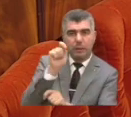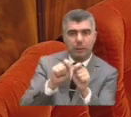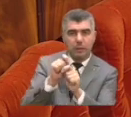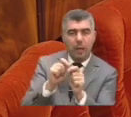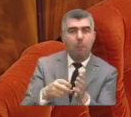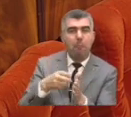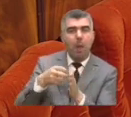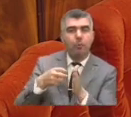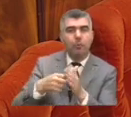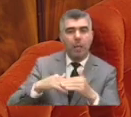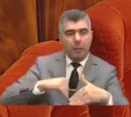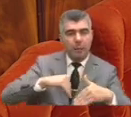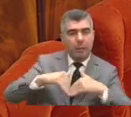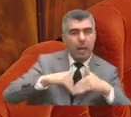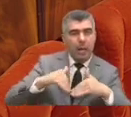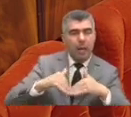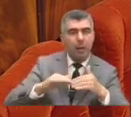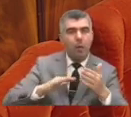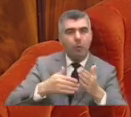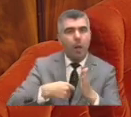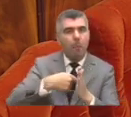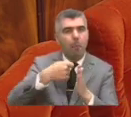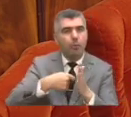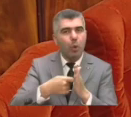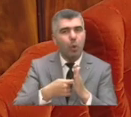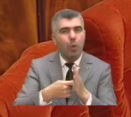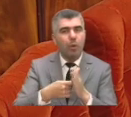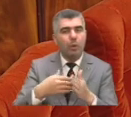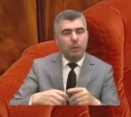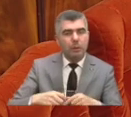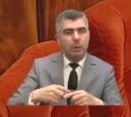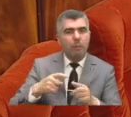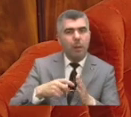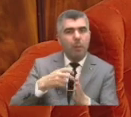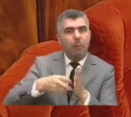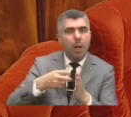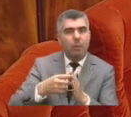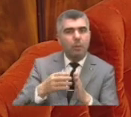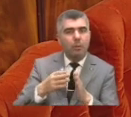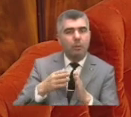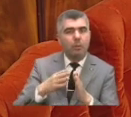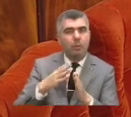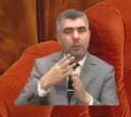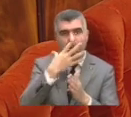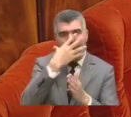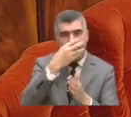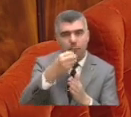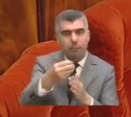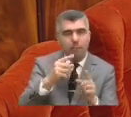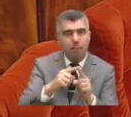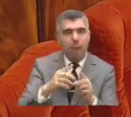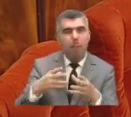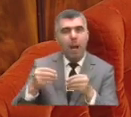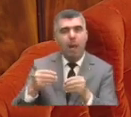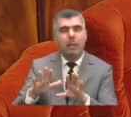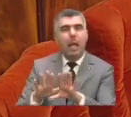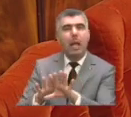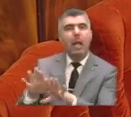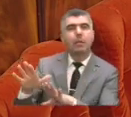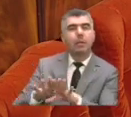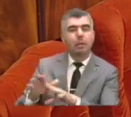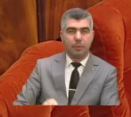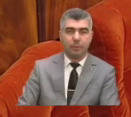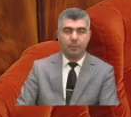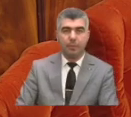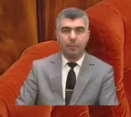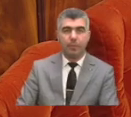من خلال إنجاز الدراسات الخاصة بتمديد الخط السككي فائق السرعة TGV نحو مراكش وأكادير، تطوير